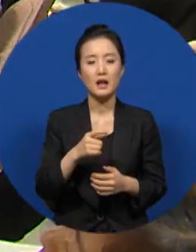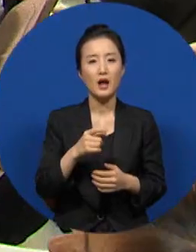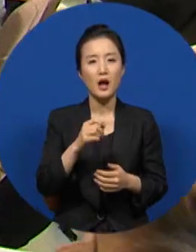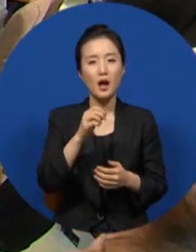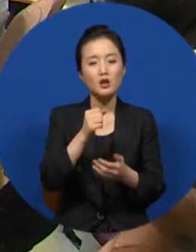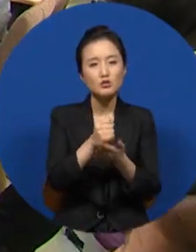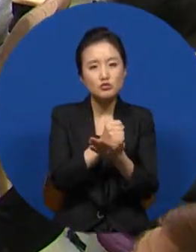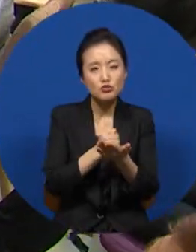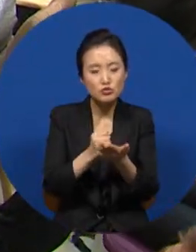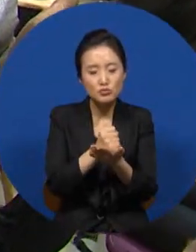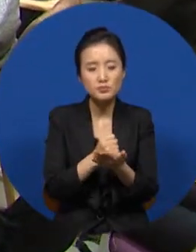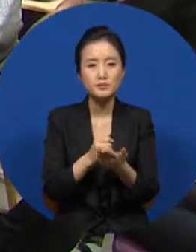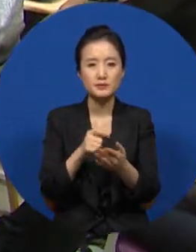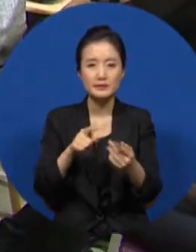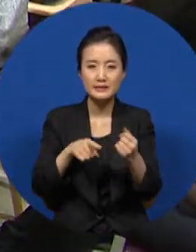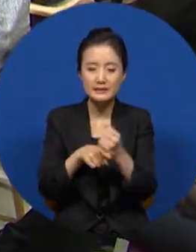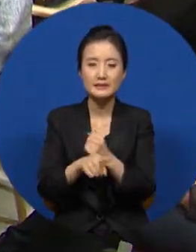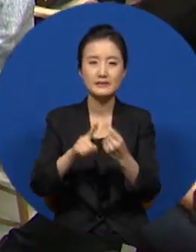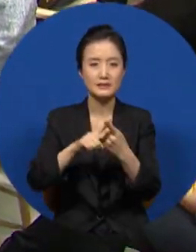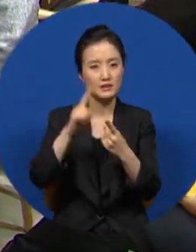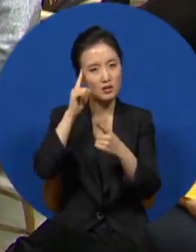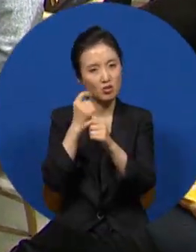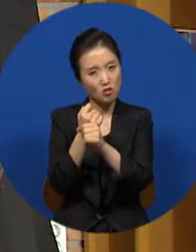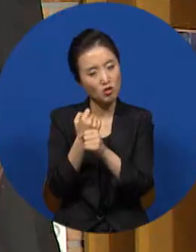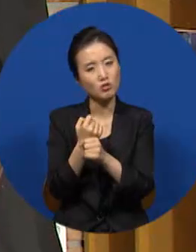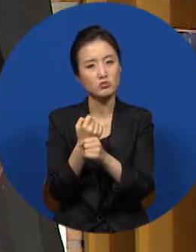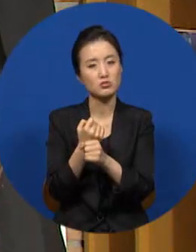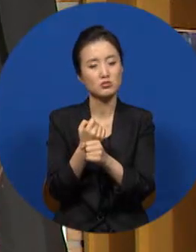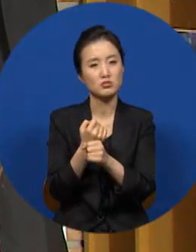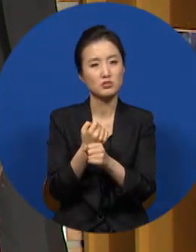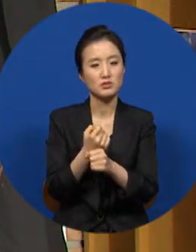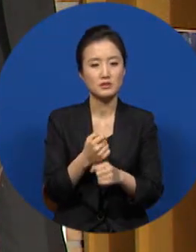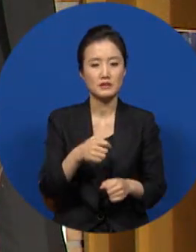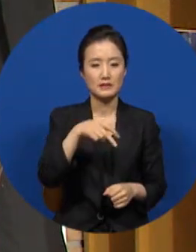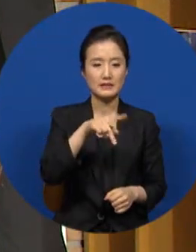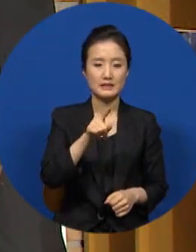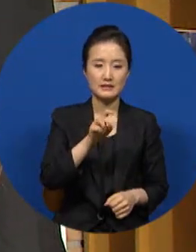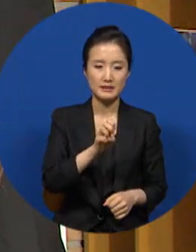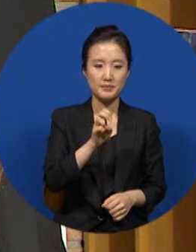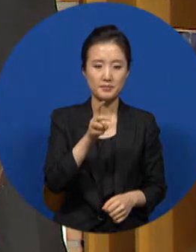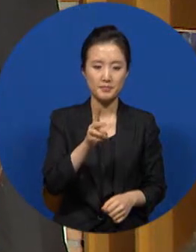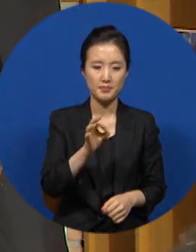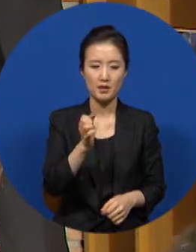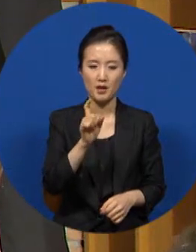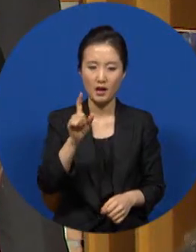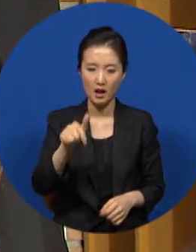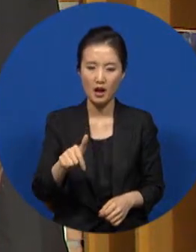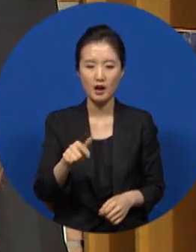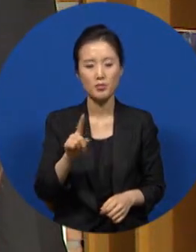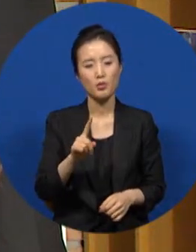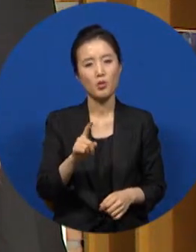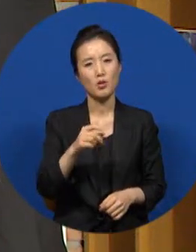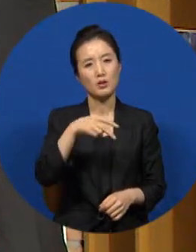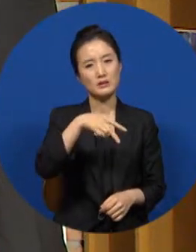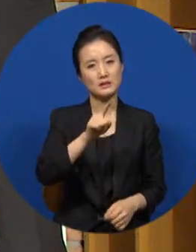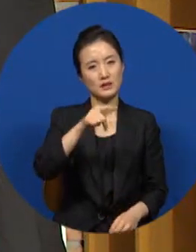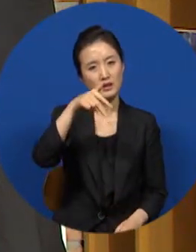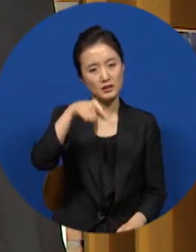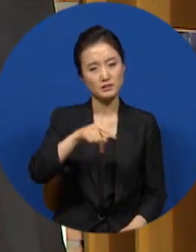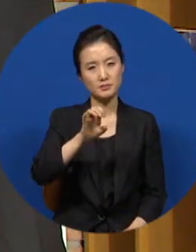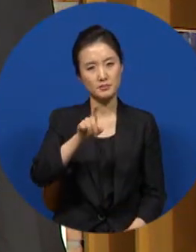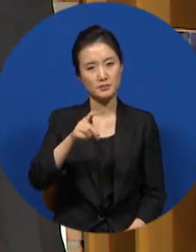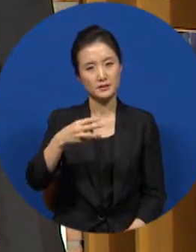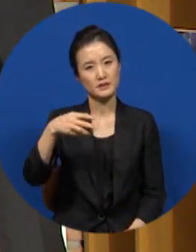명운학, 운명학, 예지학, 뭐 산명학 또는 삼명학, 또 흔히들 우리는 사주팔자라고 합니다. 아침에 이제 새해가